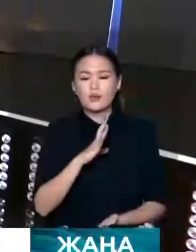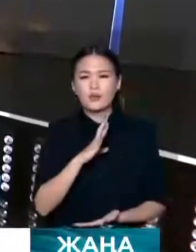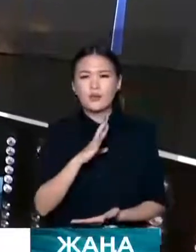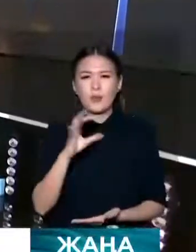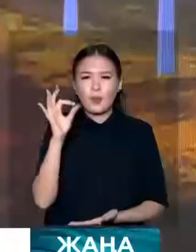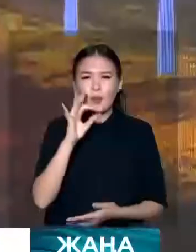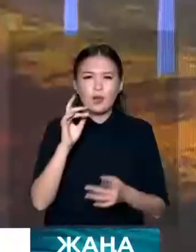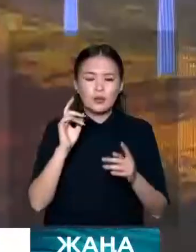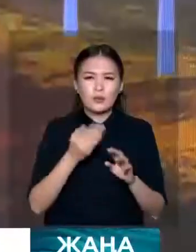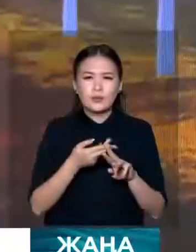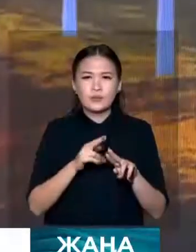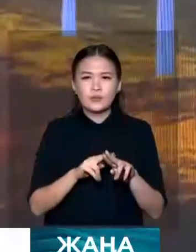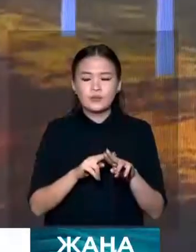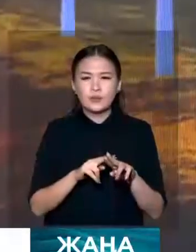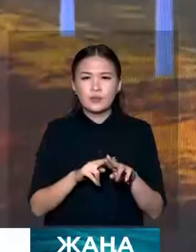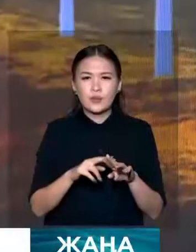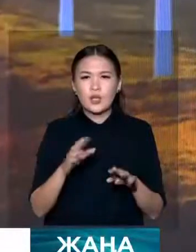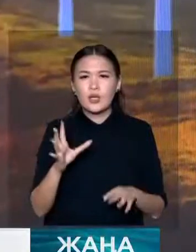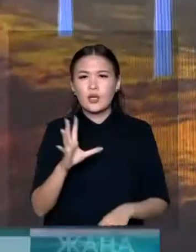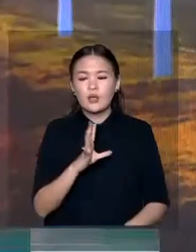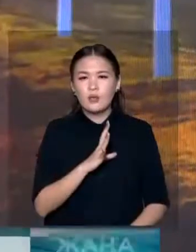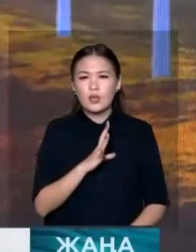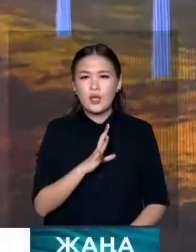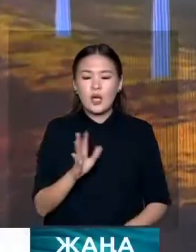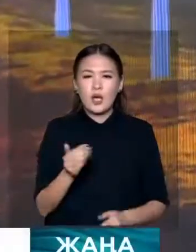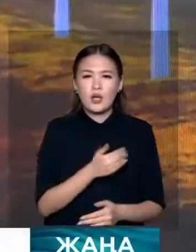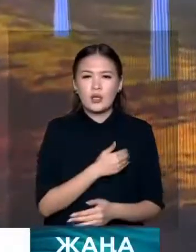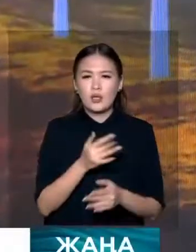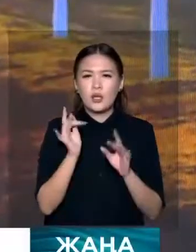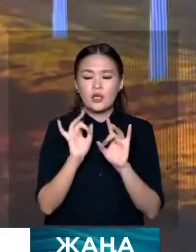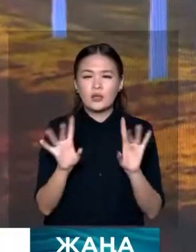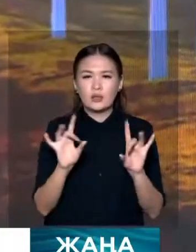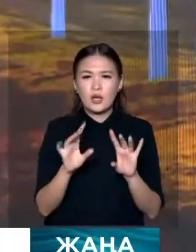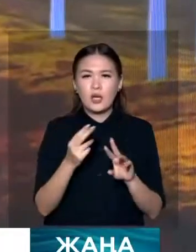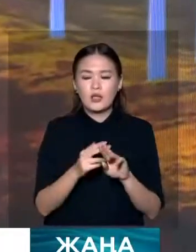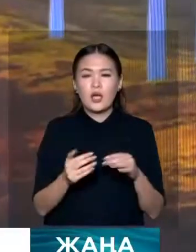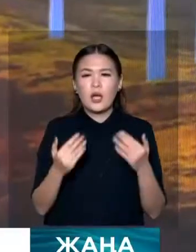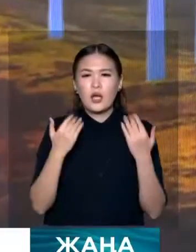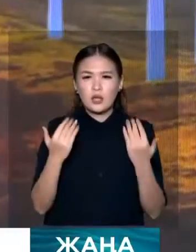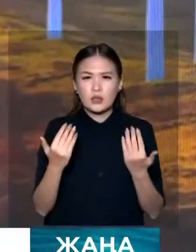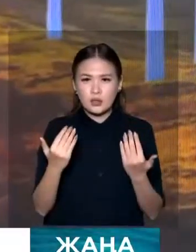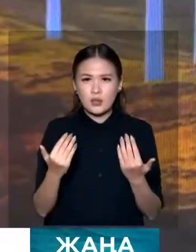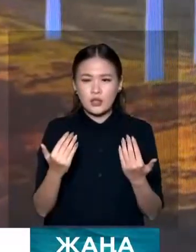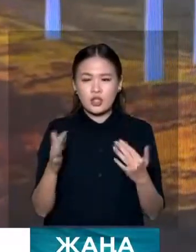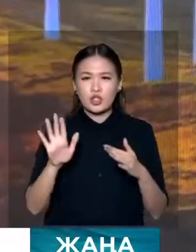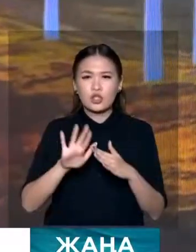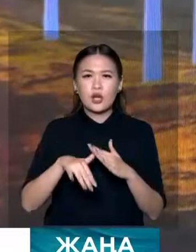деген әртүрлі қорқыныштар бар. Негізін атап айтқанда, қазіргі